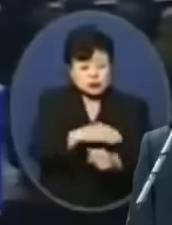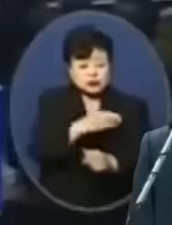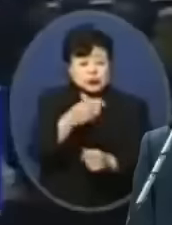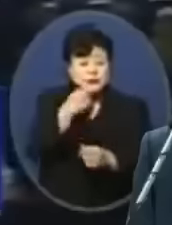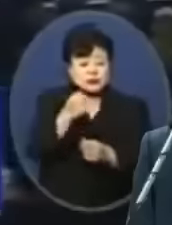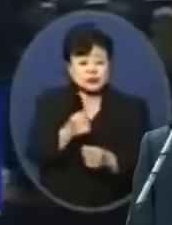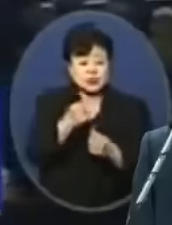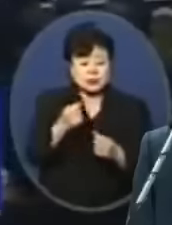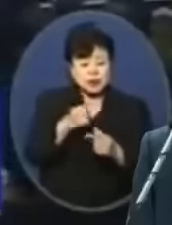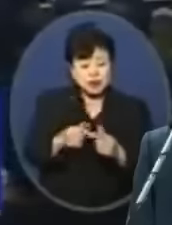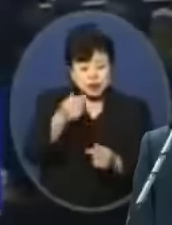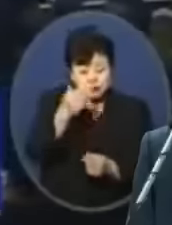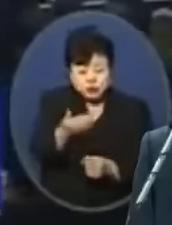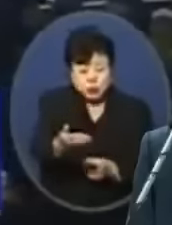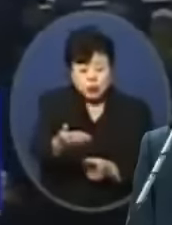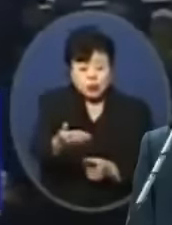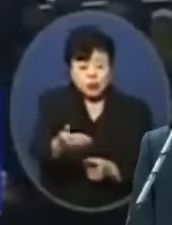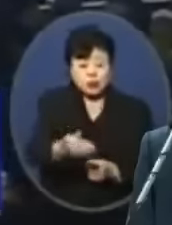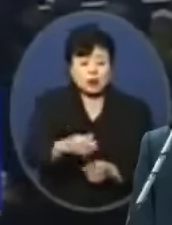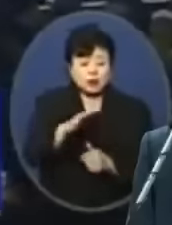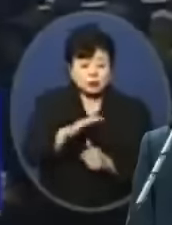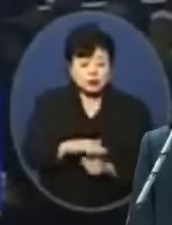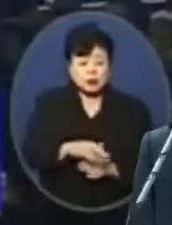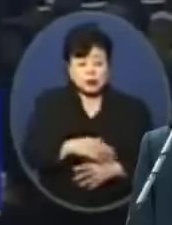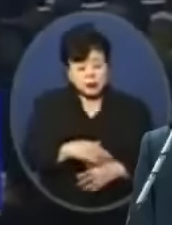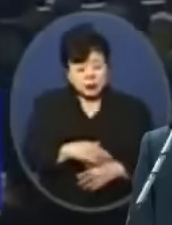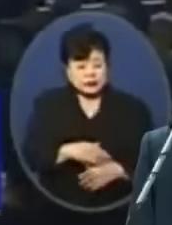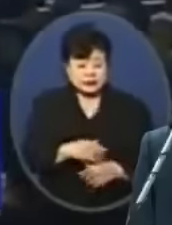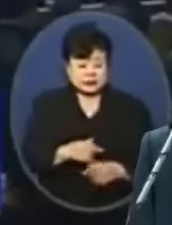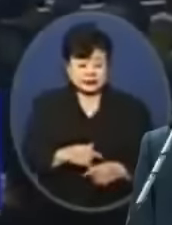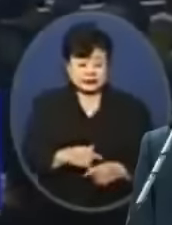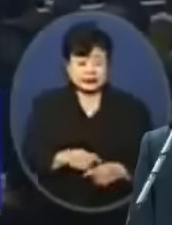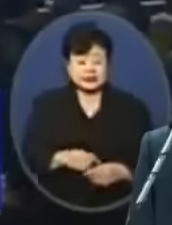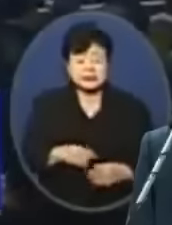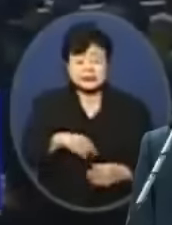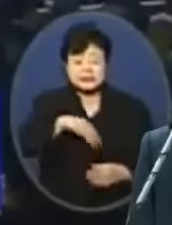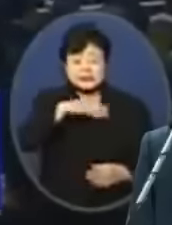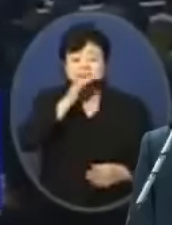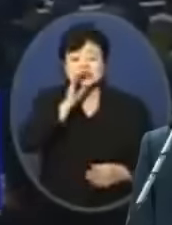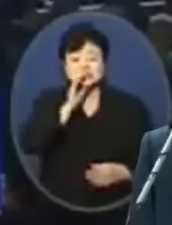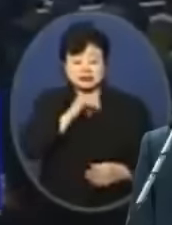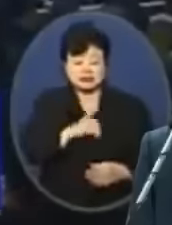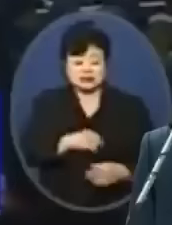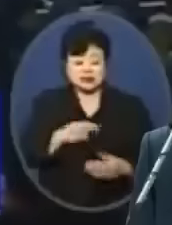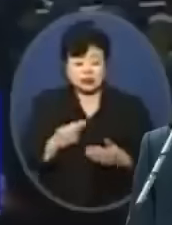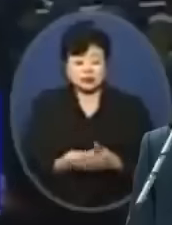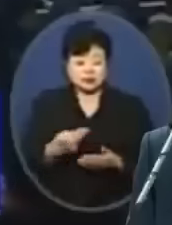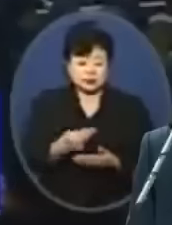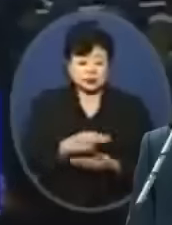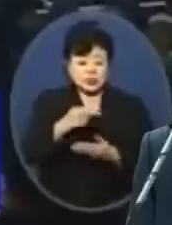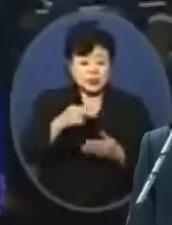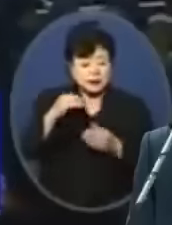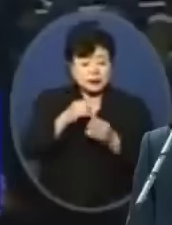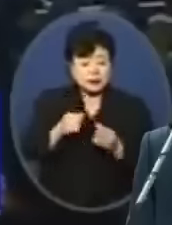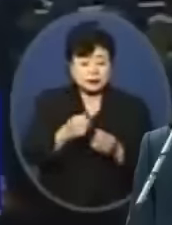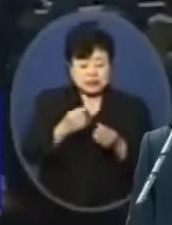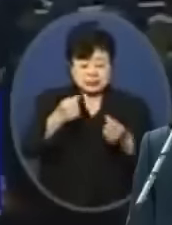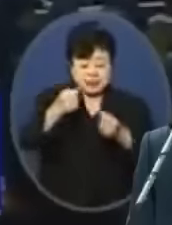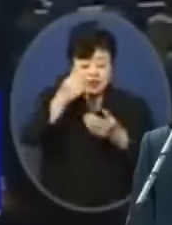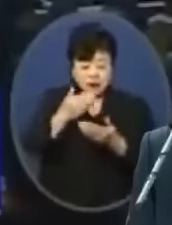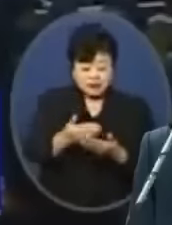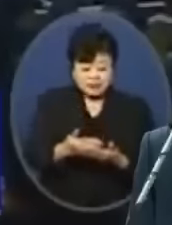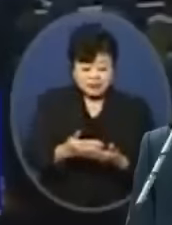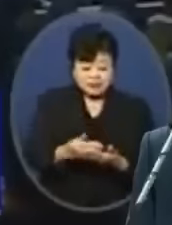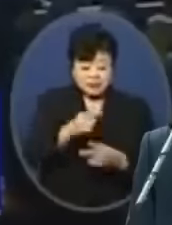무능한 자에게는 힘을 더하시나니 소년이라도 피곤하며 곤비하며 장기이라도 넘어지며 쓰러지되 오직 야훼를 낭망하는 자는 새 힘을